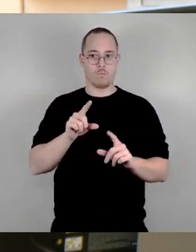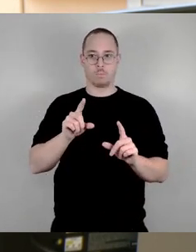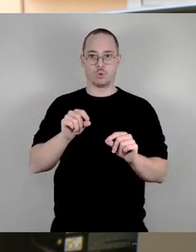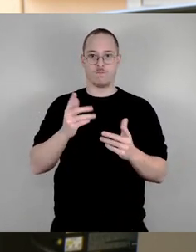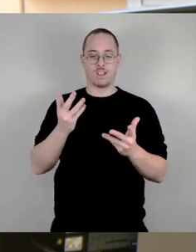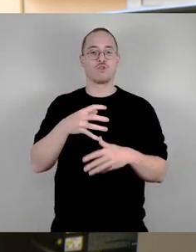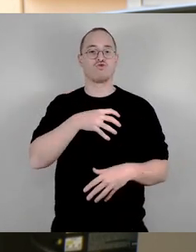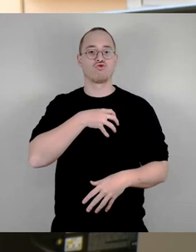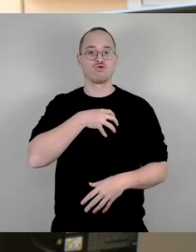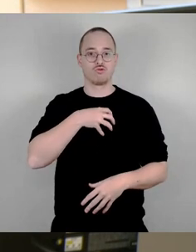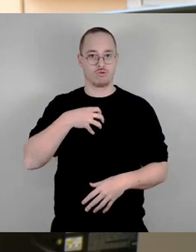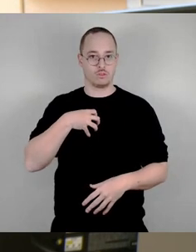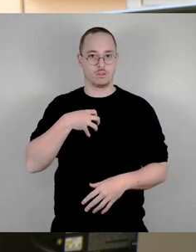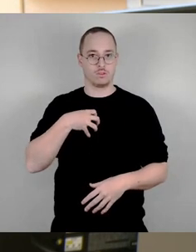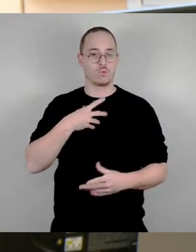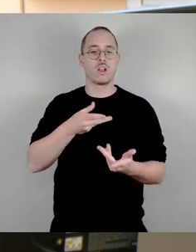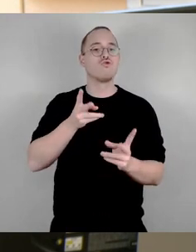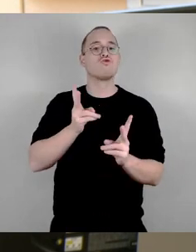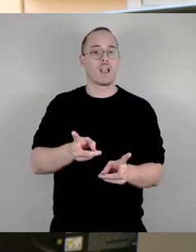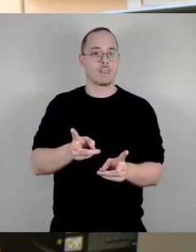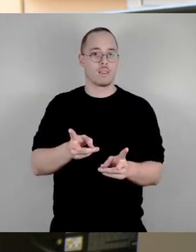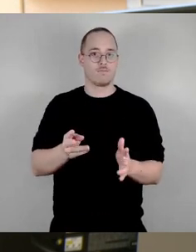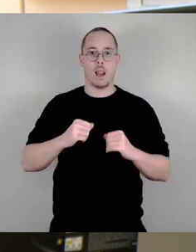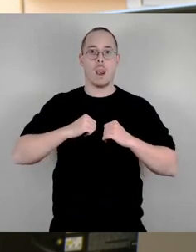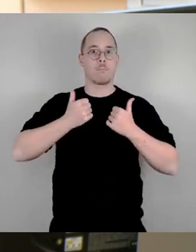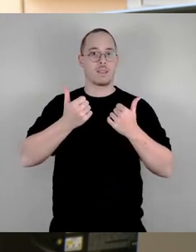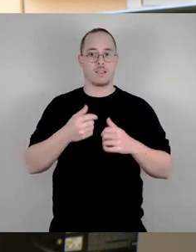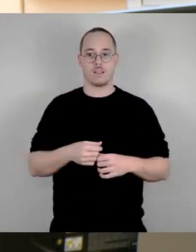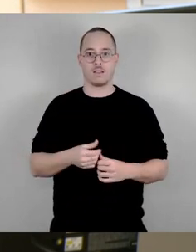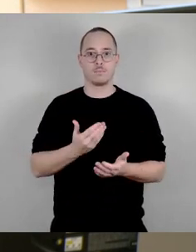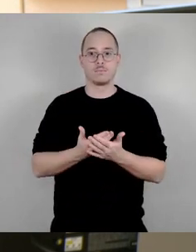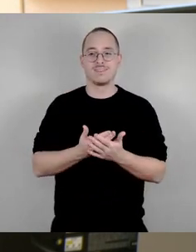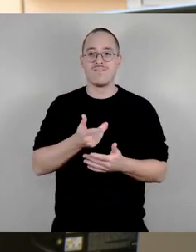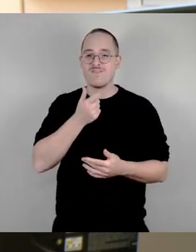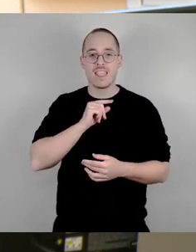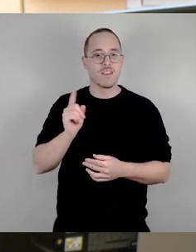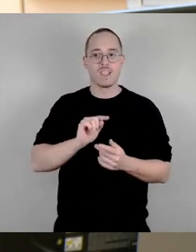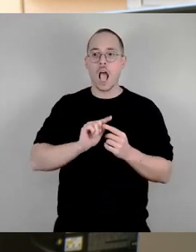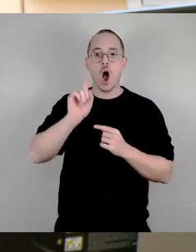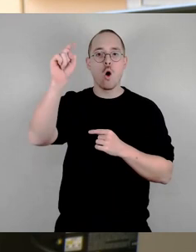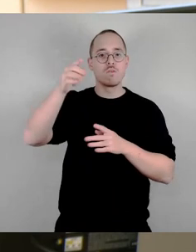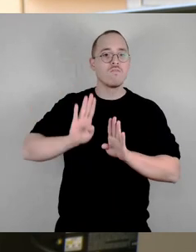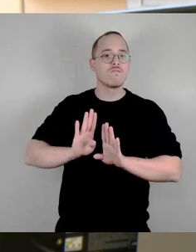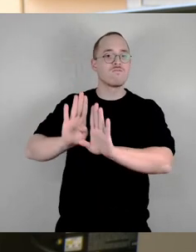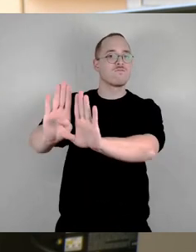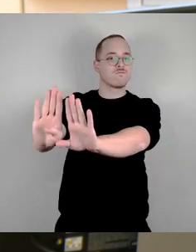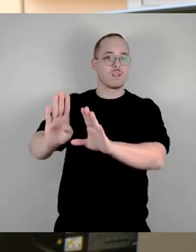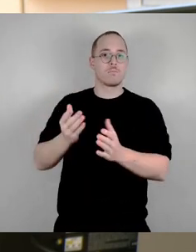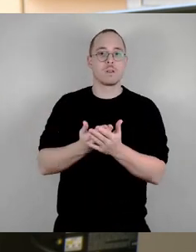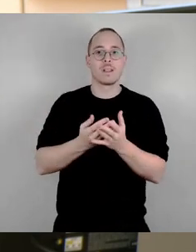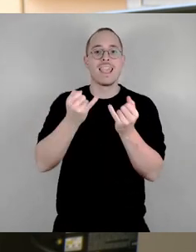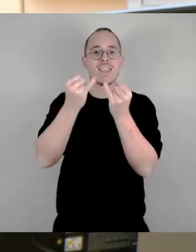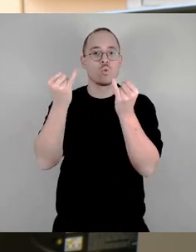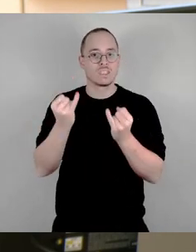Skaten gehört nicht ausschließlich in die Gewerbegebiete oder sonst wohin, wie du es gerade ausgedrückt hattest, sondern ja, wir sind der